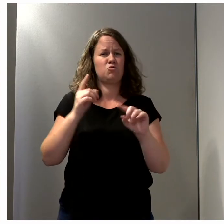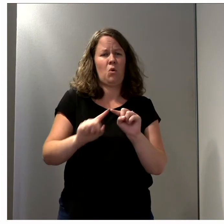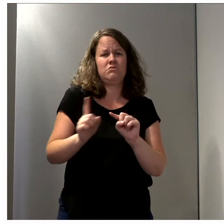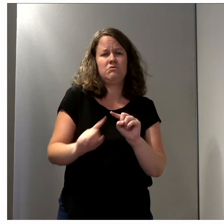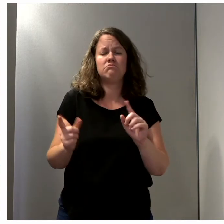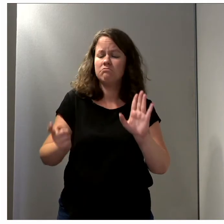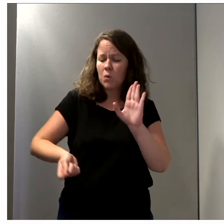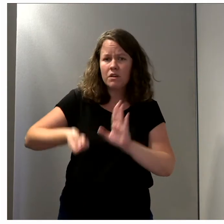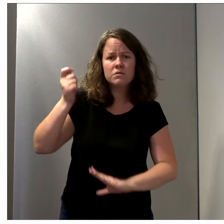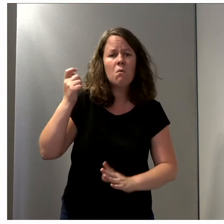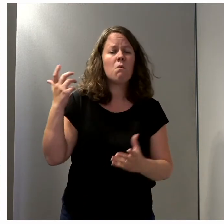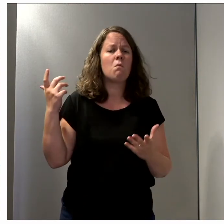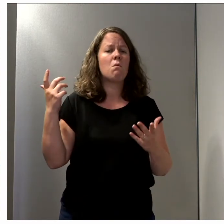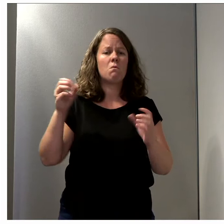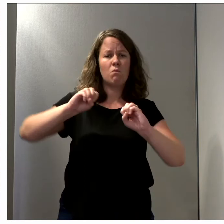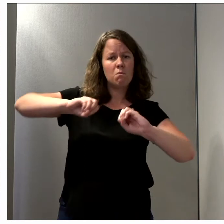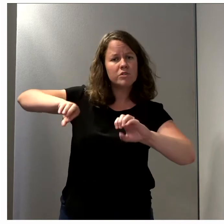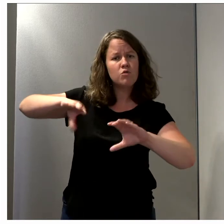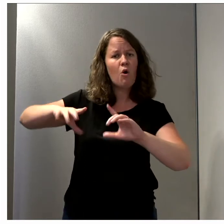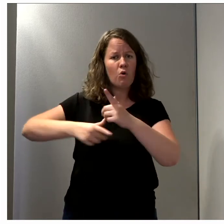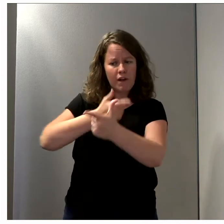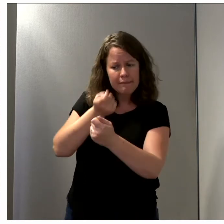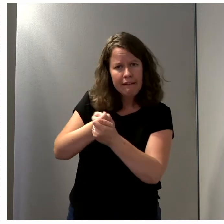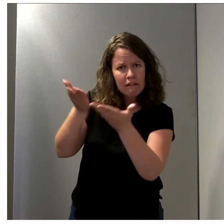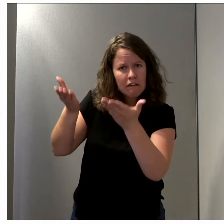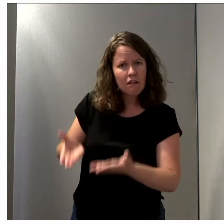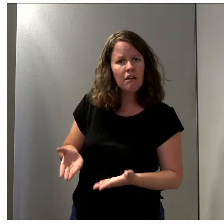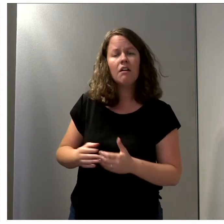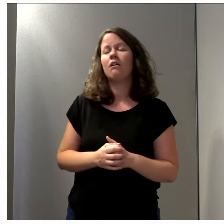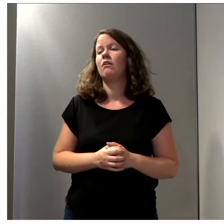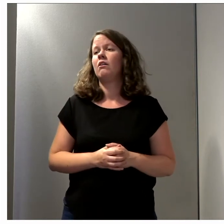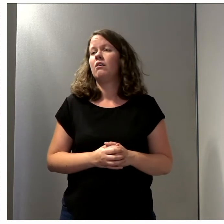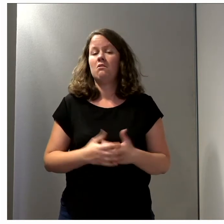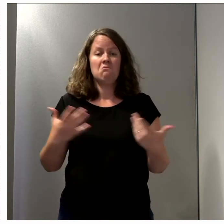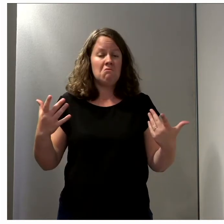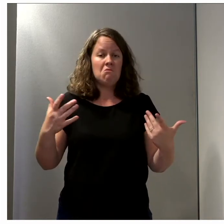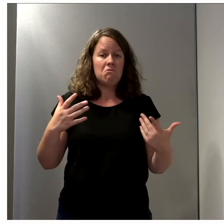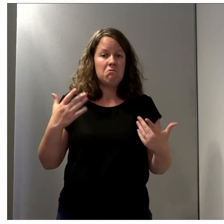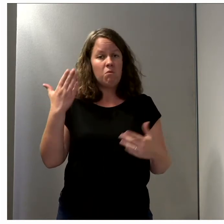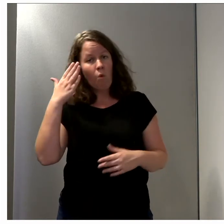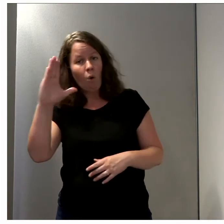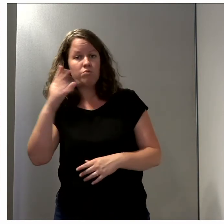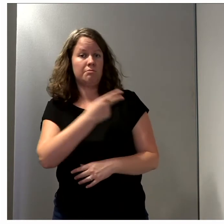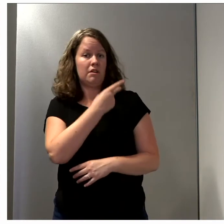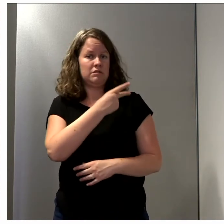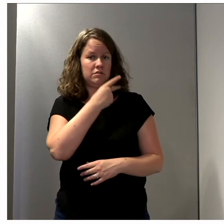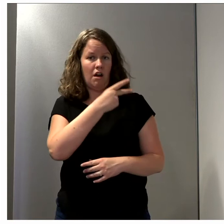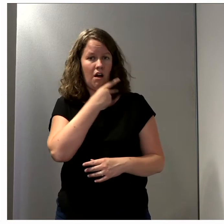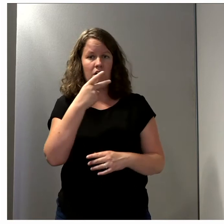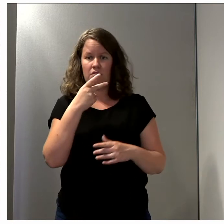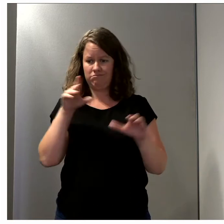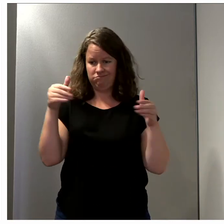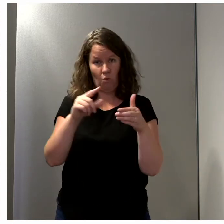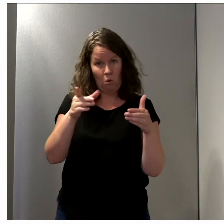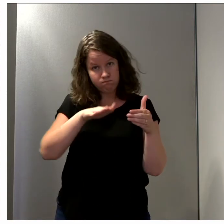de l'éducation, de l'enseignement spécialisé, d'activités paramédicales, de prise en charge paramédicale, et